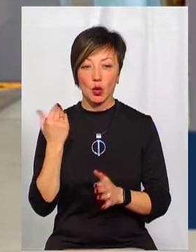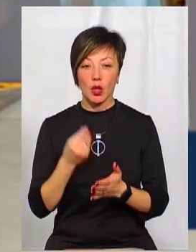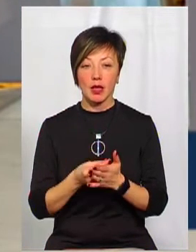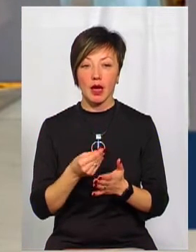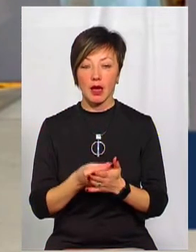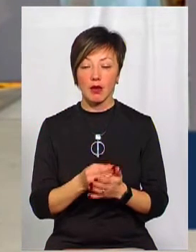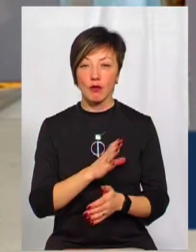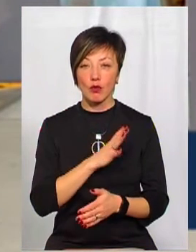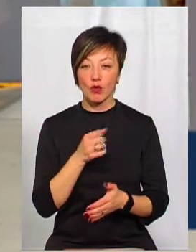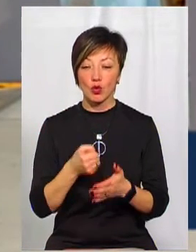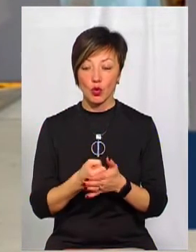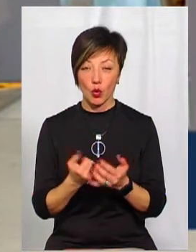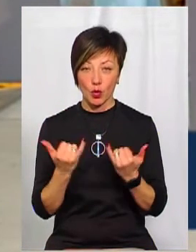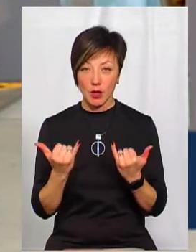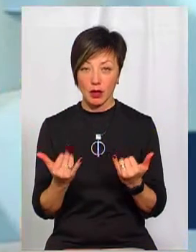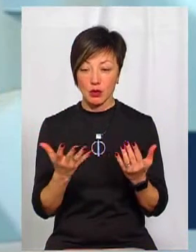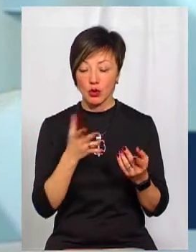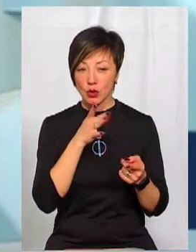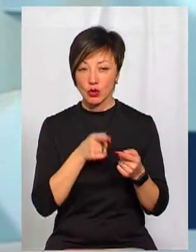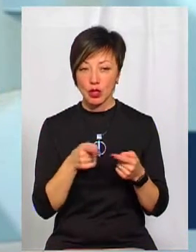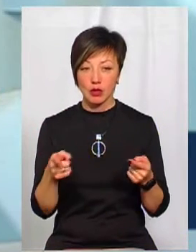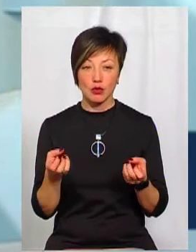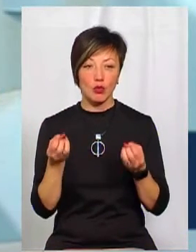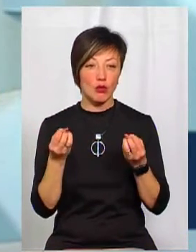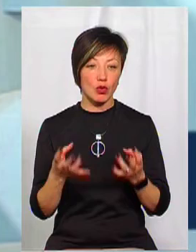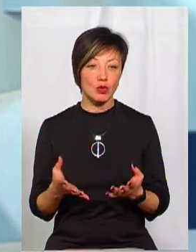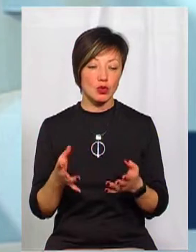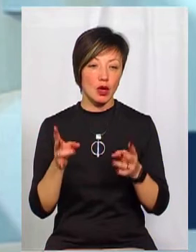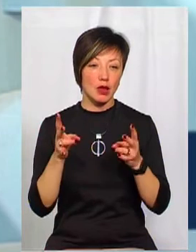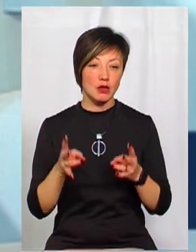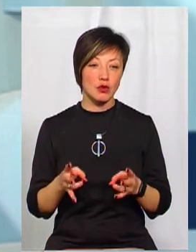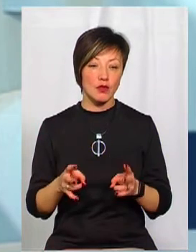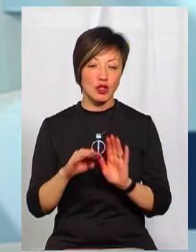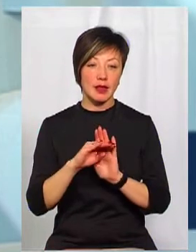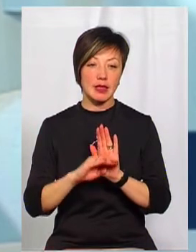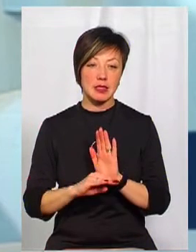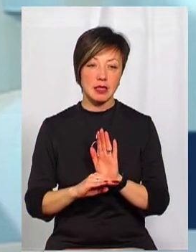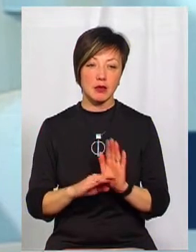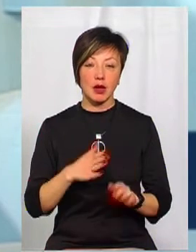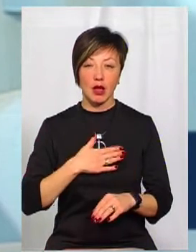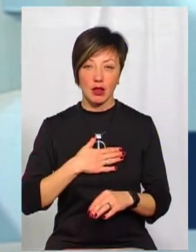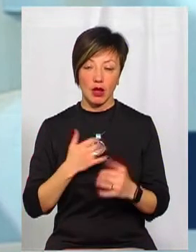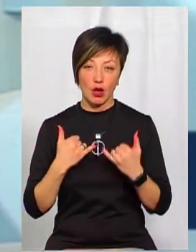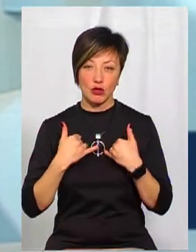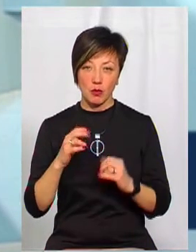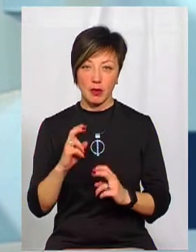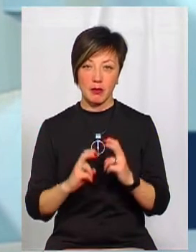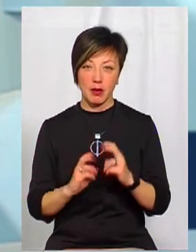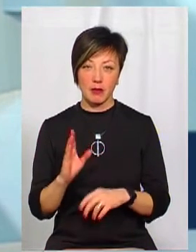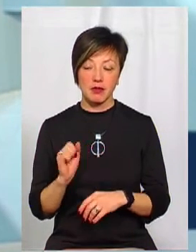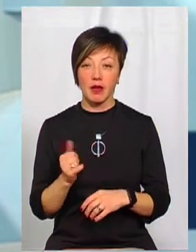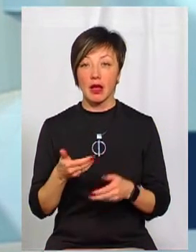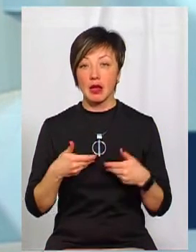який існував до даного часу, був просто катастрофічно низьким для нашого підприємства.